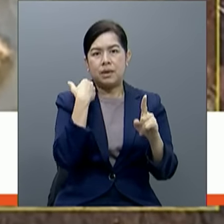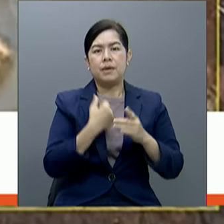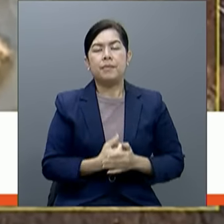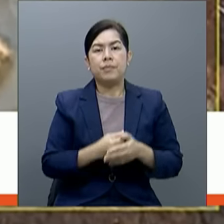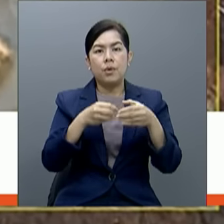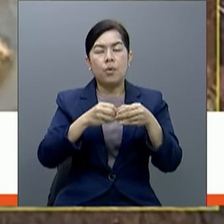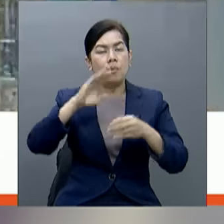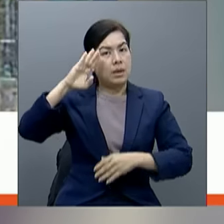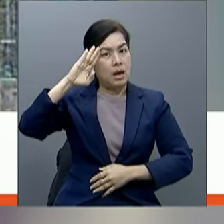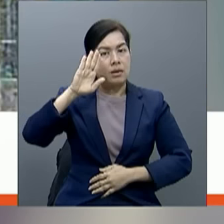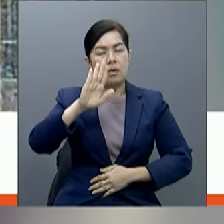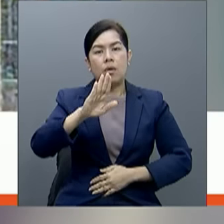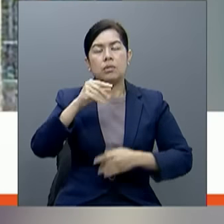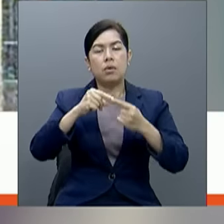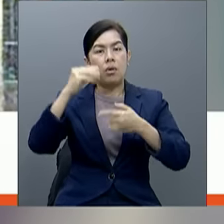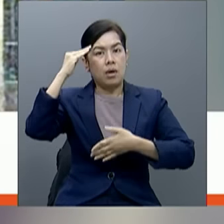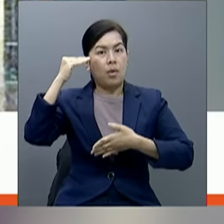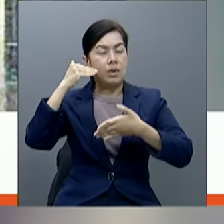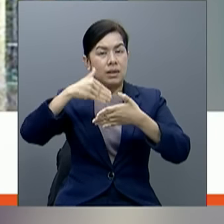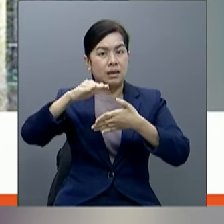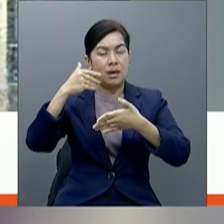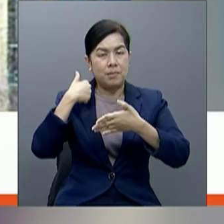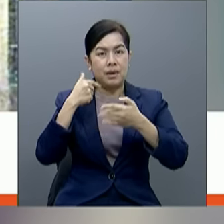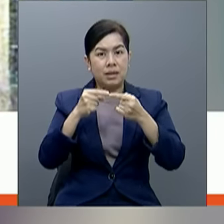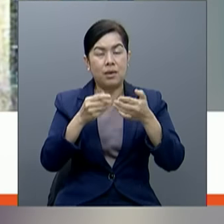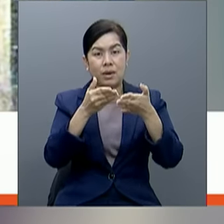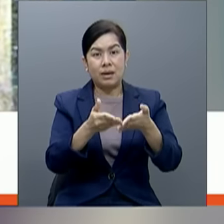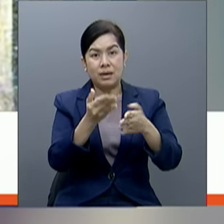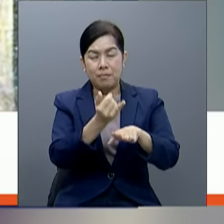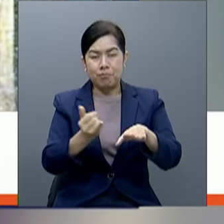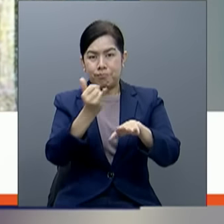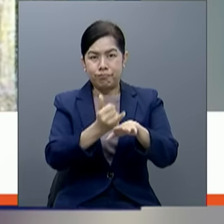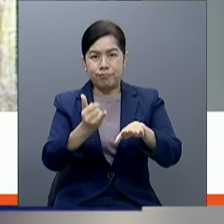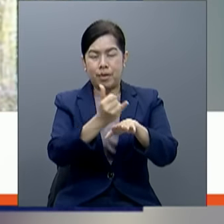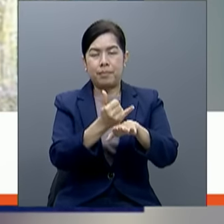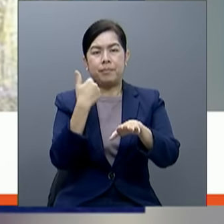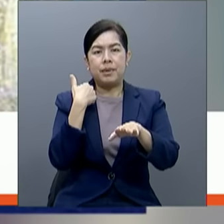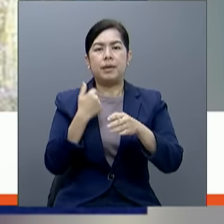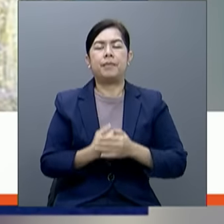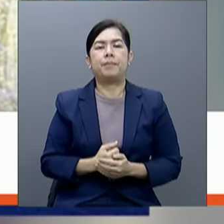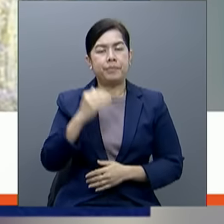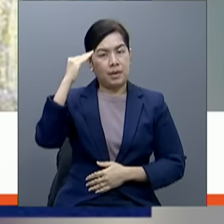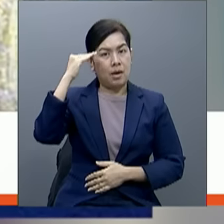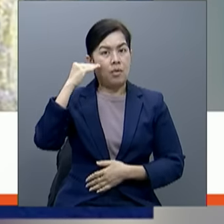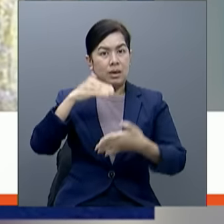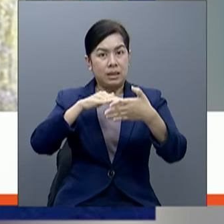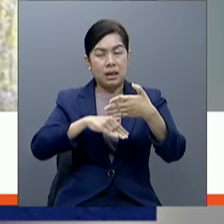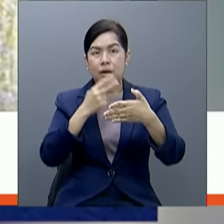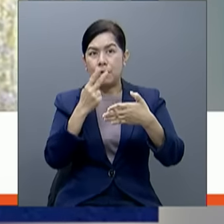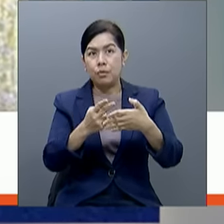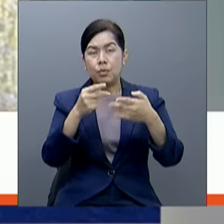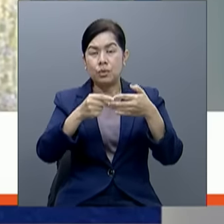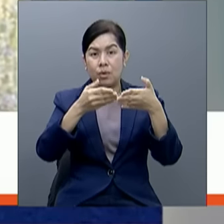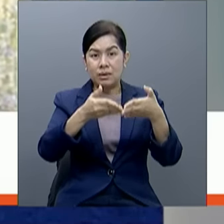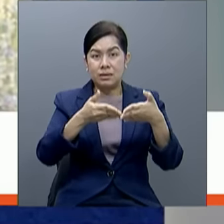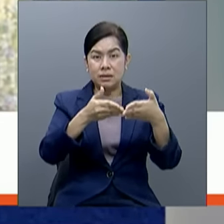1,500 นายขึ้นเรือของรัสเซียมายังเมืองวลาดิวอสต็อกนอกจากนี้เกาหลีใต้ยังเผยแพร่ภาพเรือรัสเซียที่ขนอาวุ